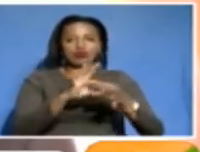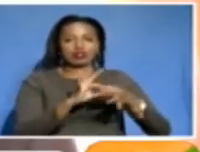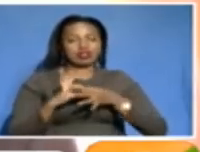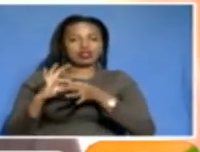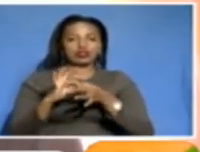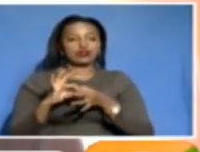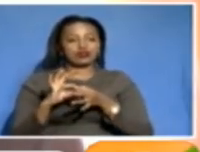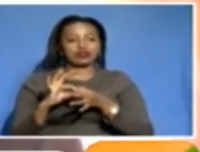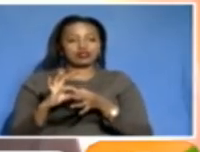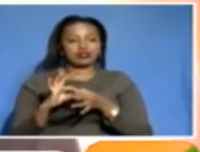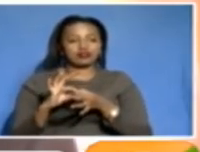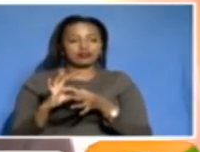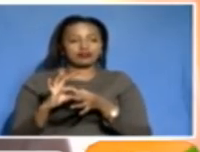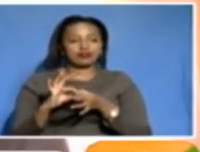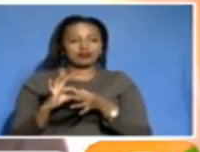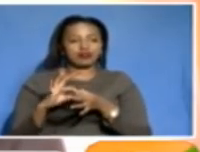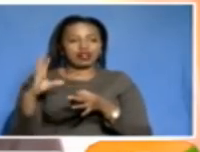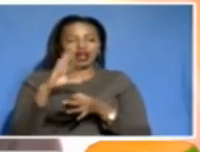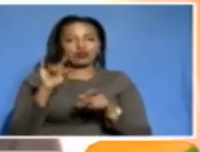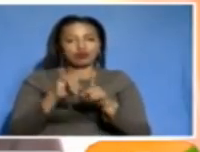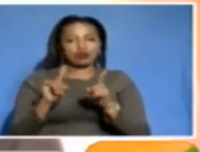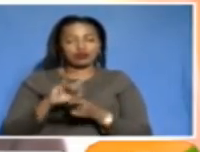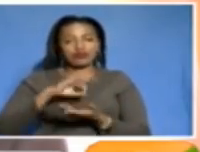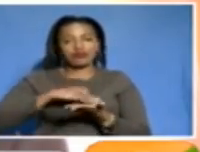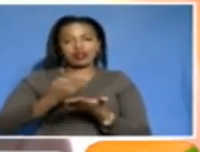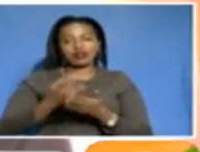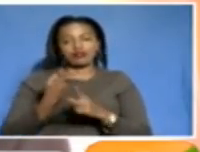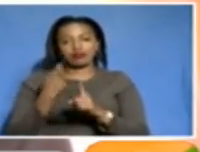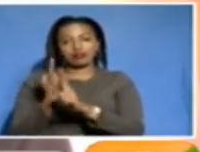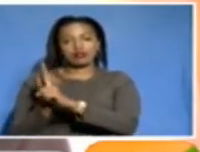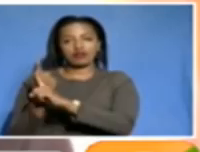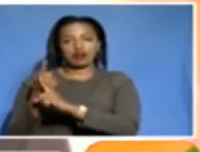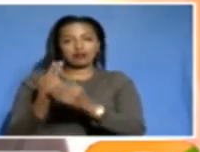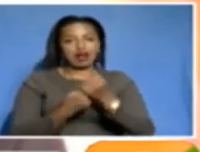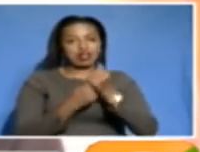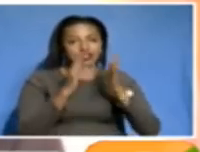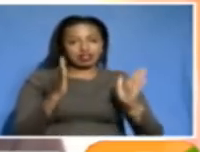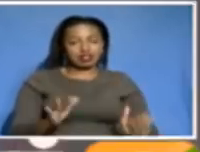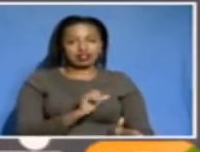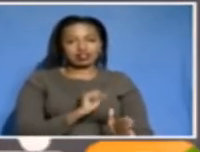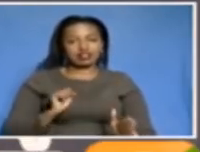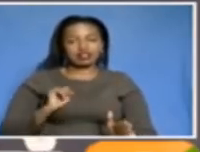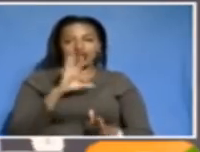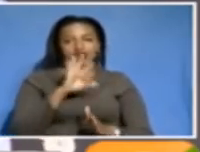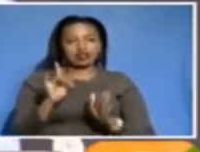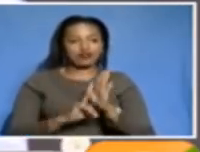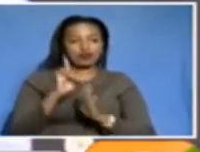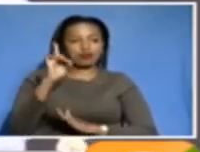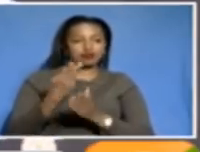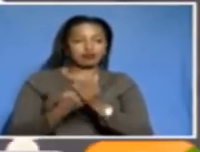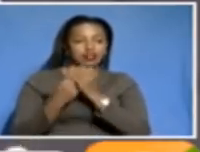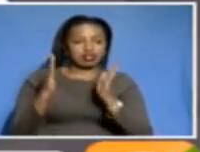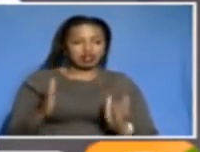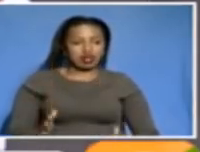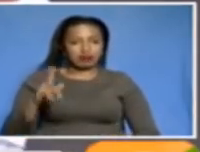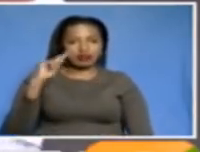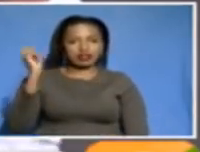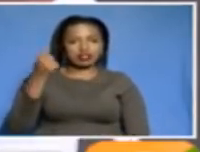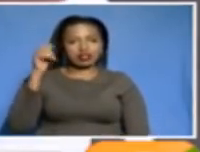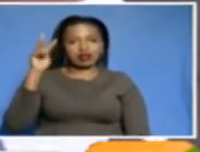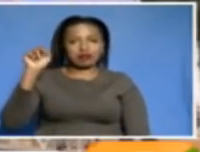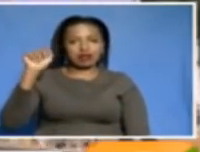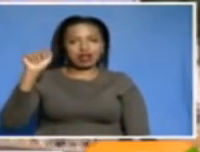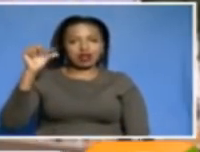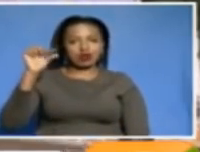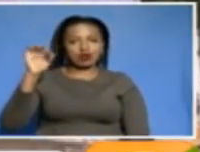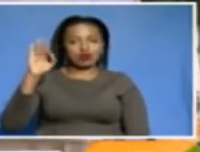EAC Secretariat and funding from the partner states and development partners. Na Rais Magufuli hakusita kuwakashifu